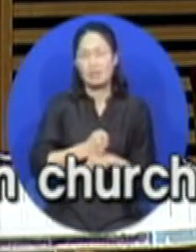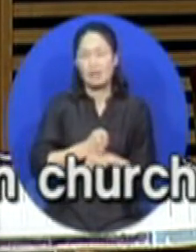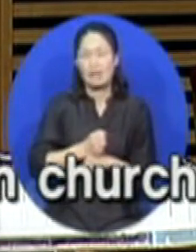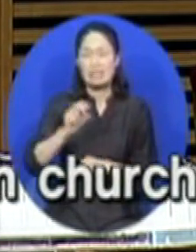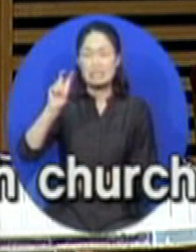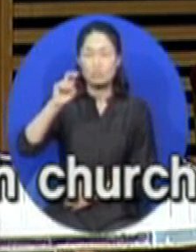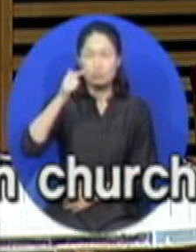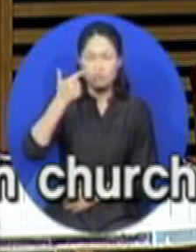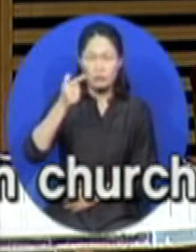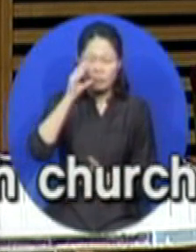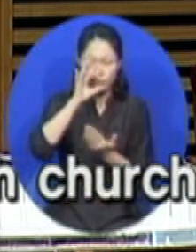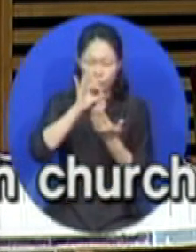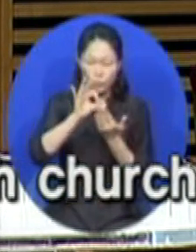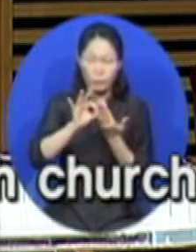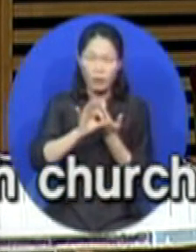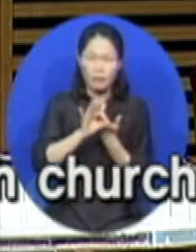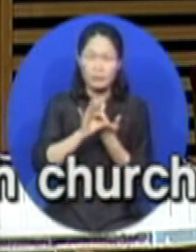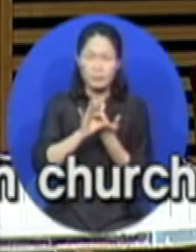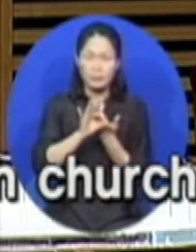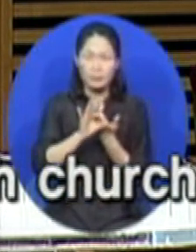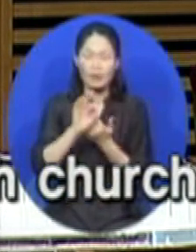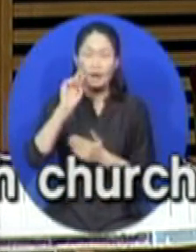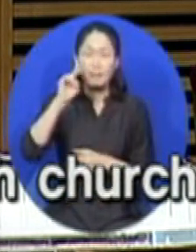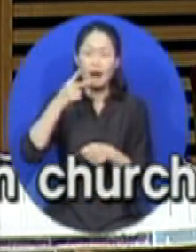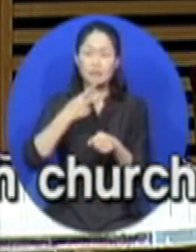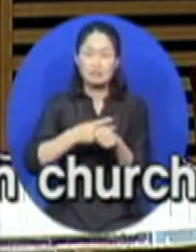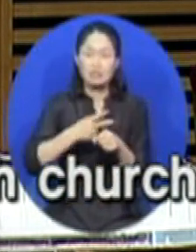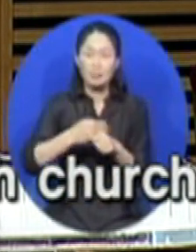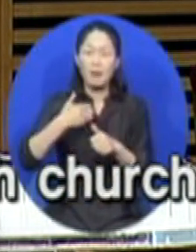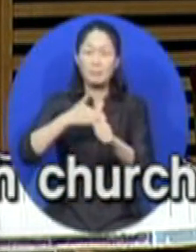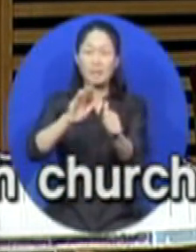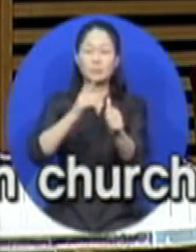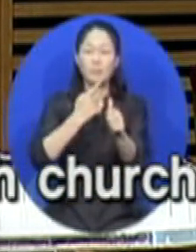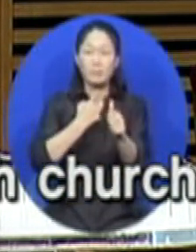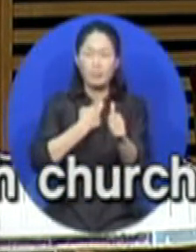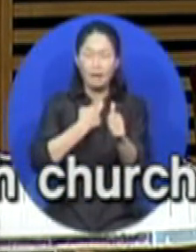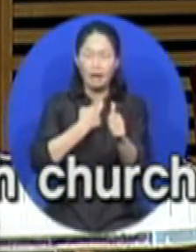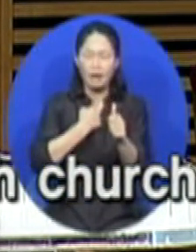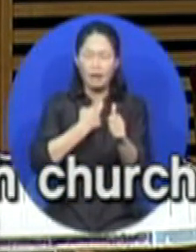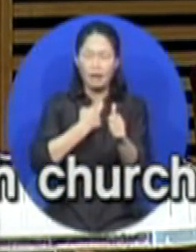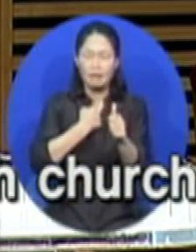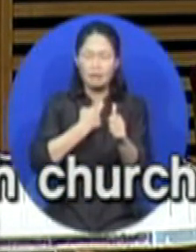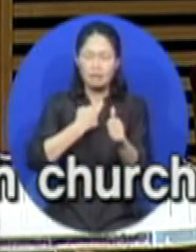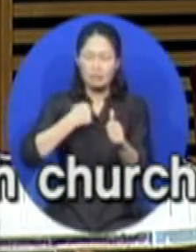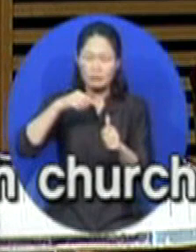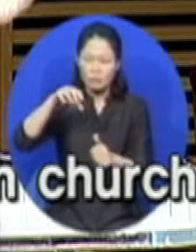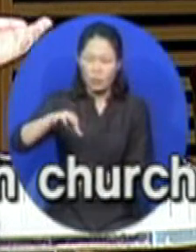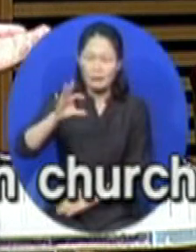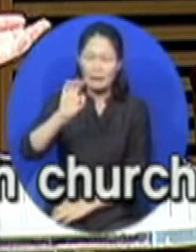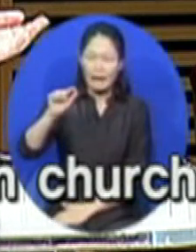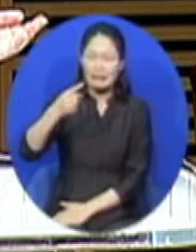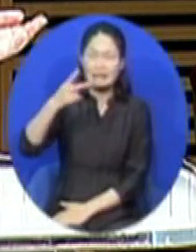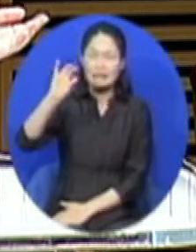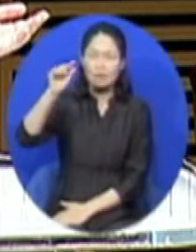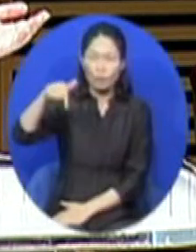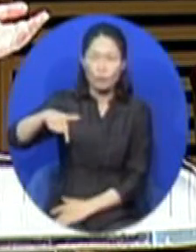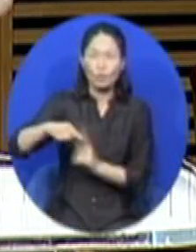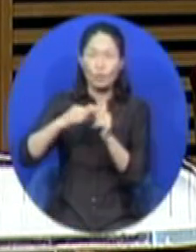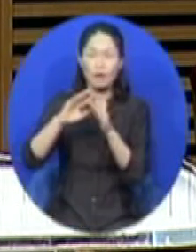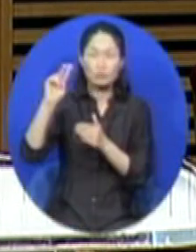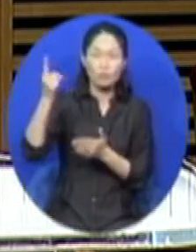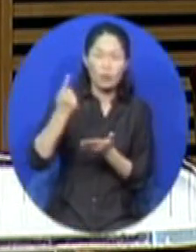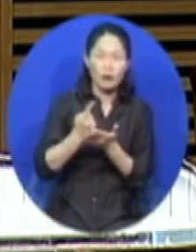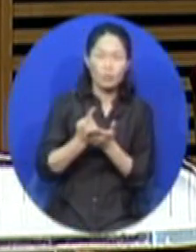26절에 보면 사도 바울을 파 성 햇던 안디옥 교회로 사도 바울이 이제 돌아오는 때